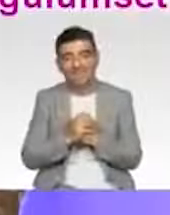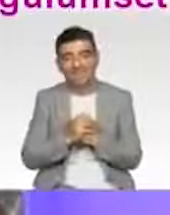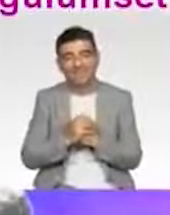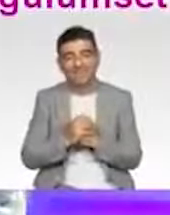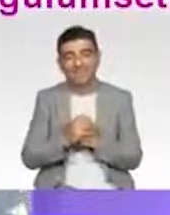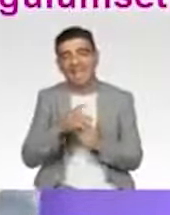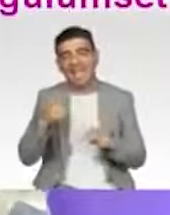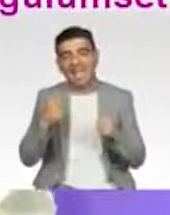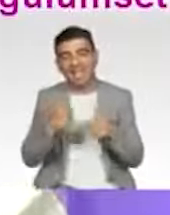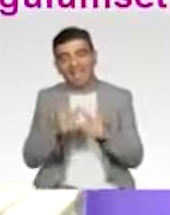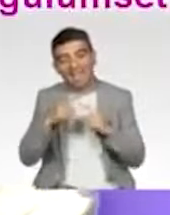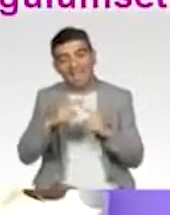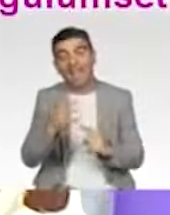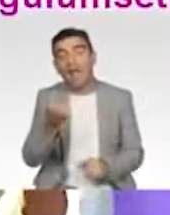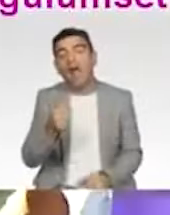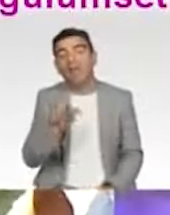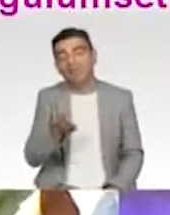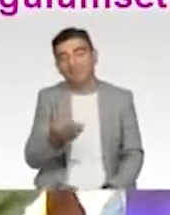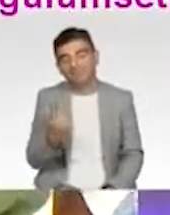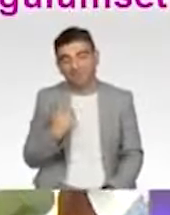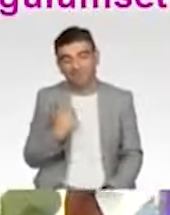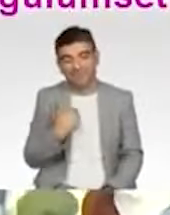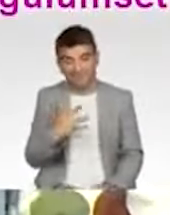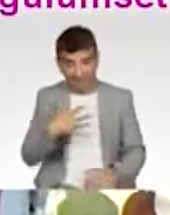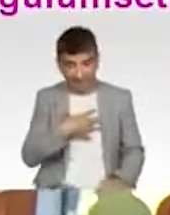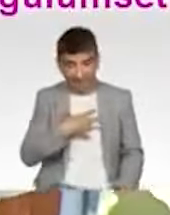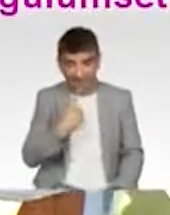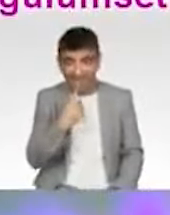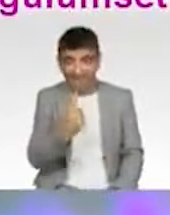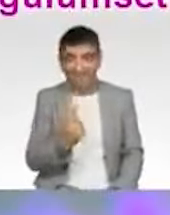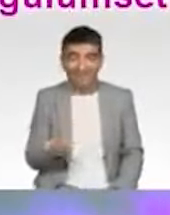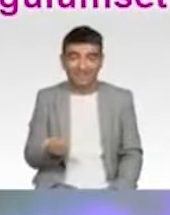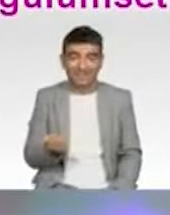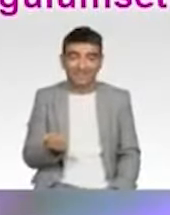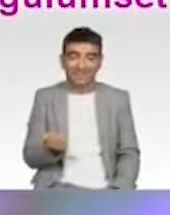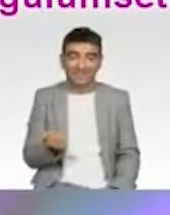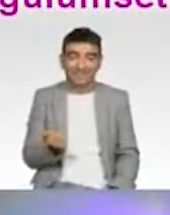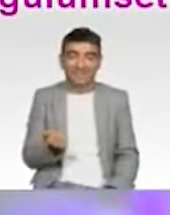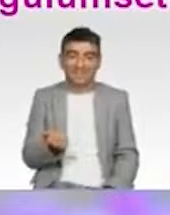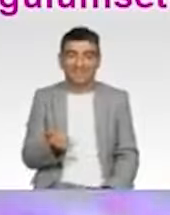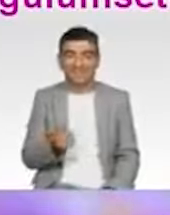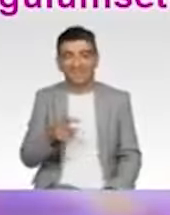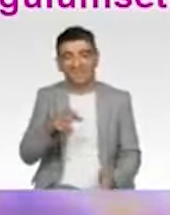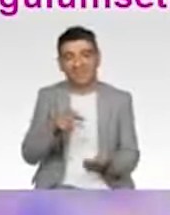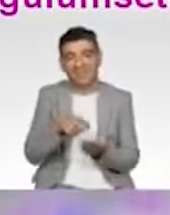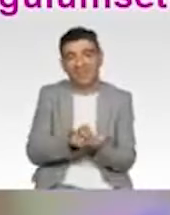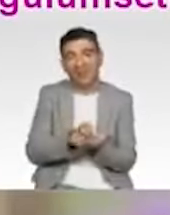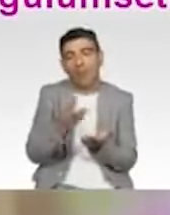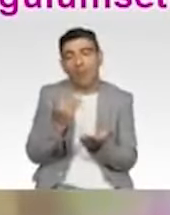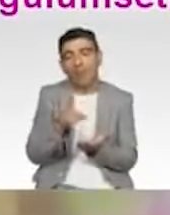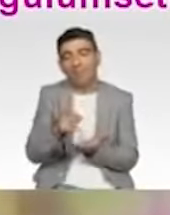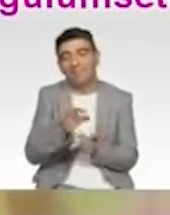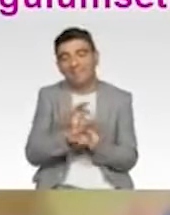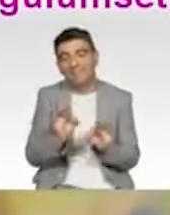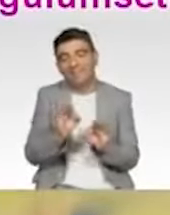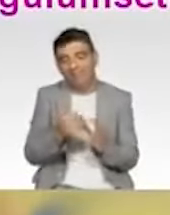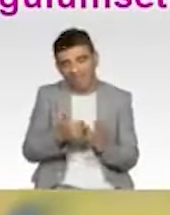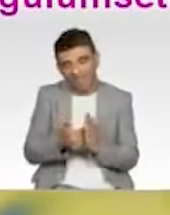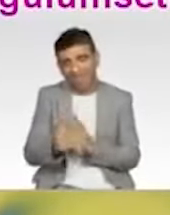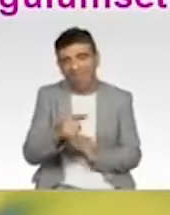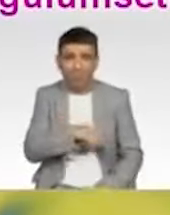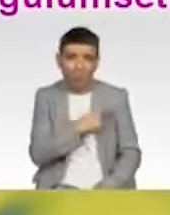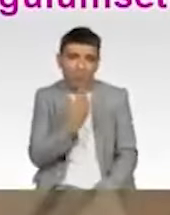Evlilik teklifi aldım. Hani almadın. Falan. Ya, kendin dedin. Ya. Kendin dedin. Böyle diz çökmeni falan almadım. Çok böyle gelişine oldu